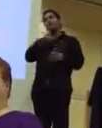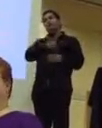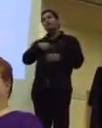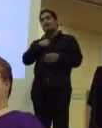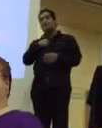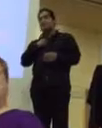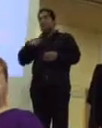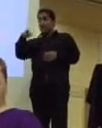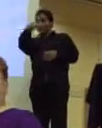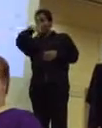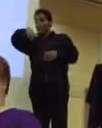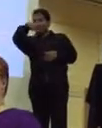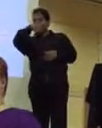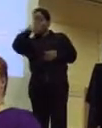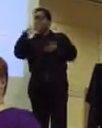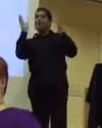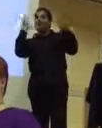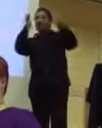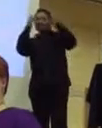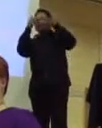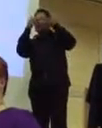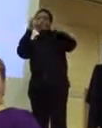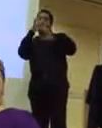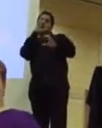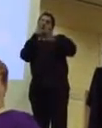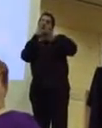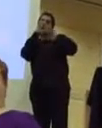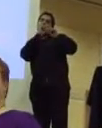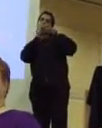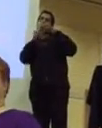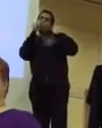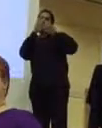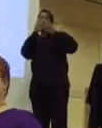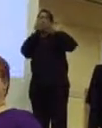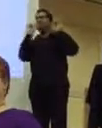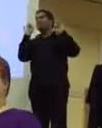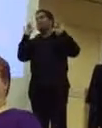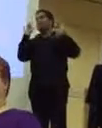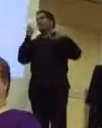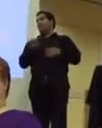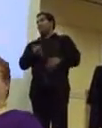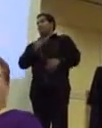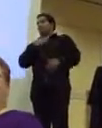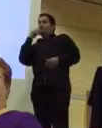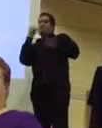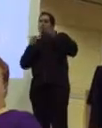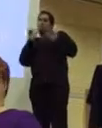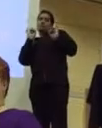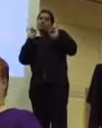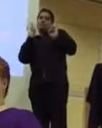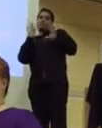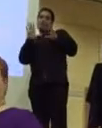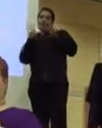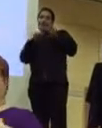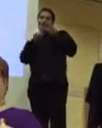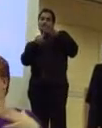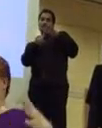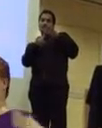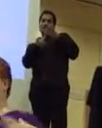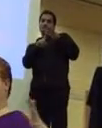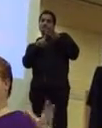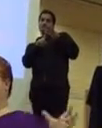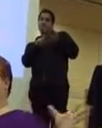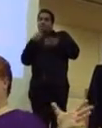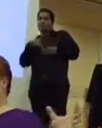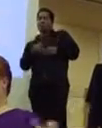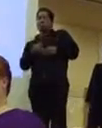αυτιστική μεταξύ μας δεν έχουμε κανένα πρόβλημα επικοινωνίας, κανένα πρόβλημα συναισθηματικό, κανένα πρόβλημα